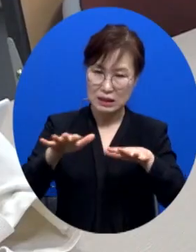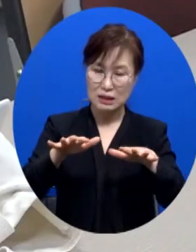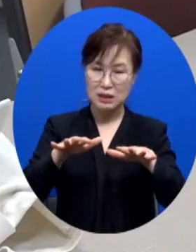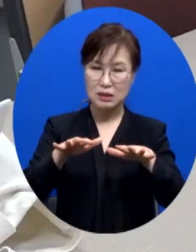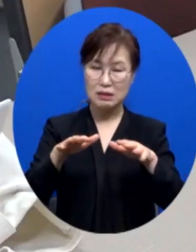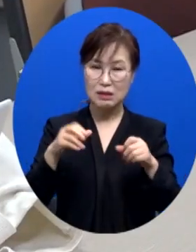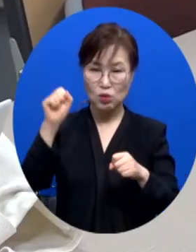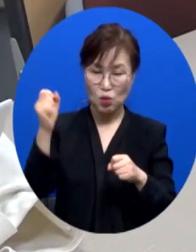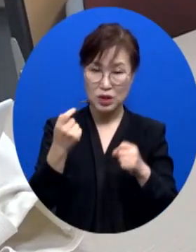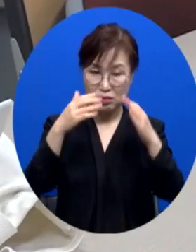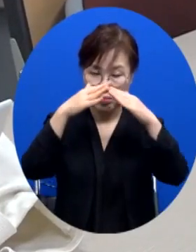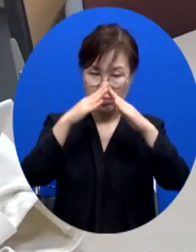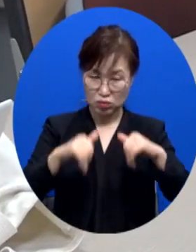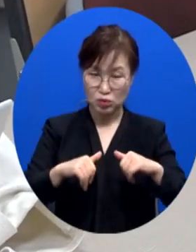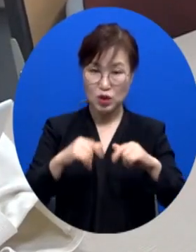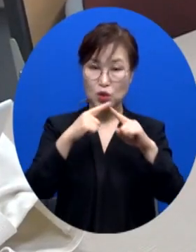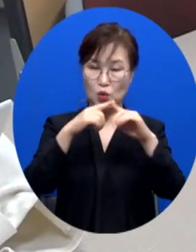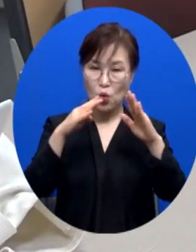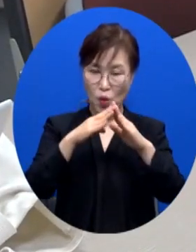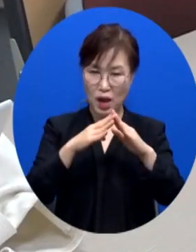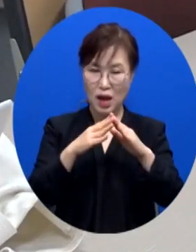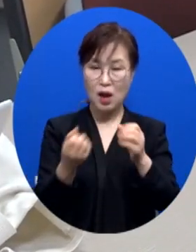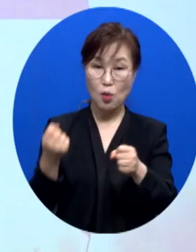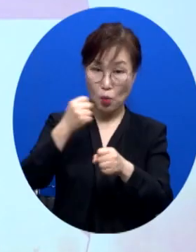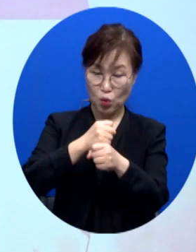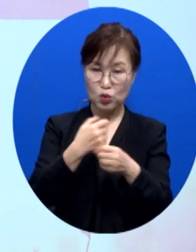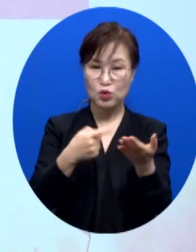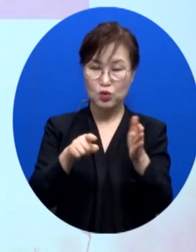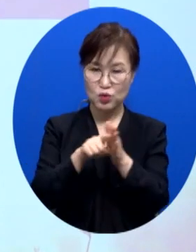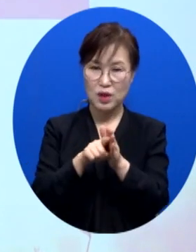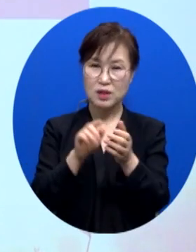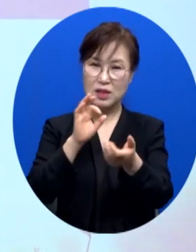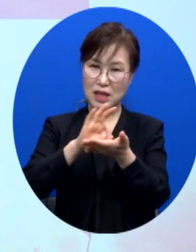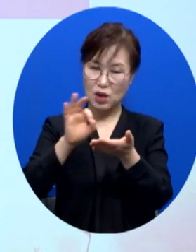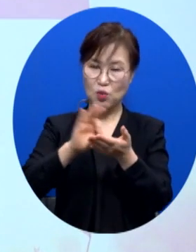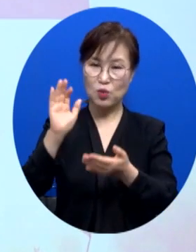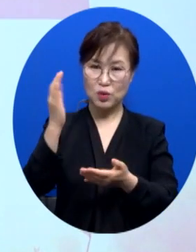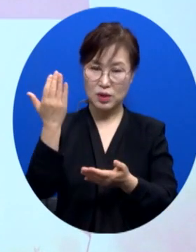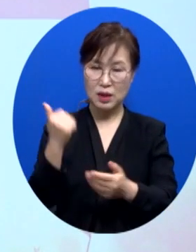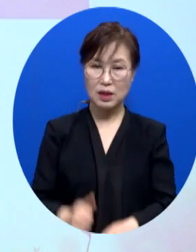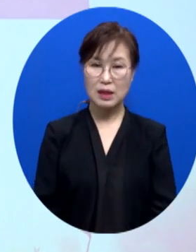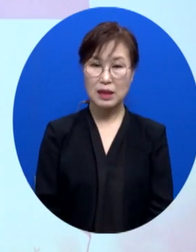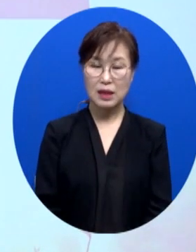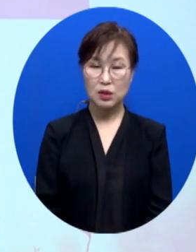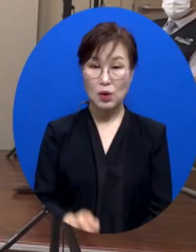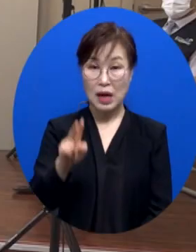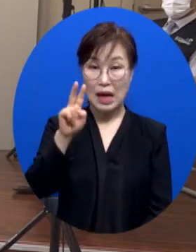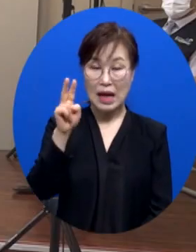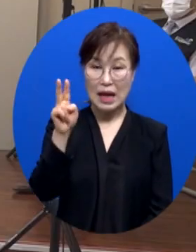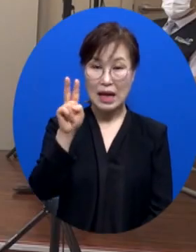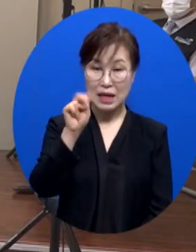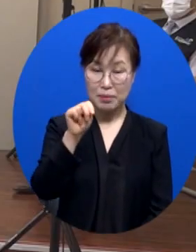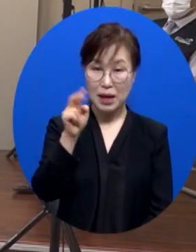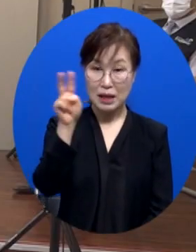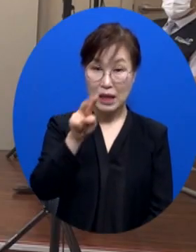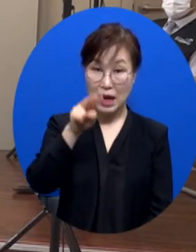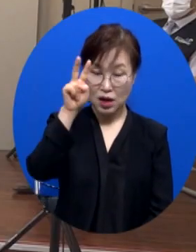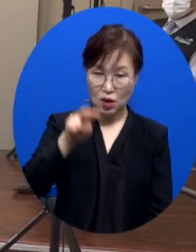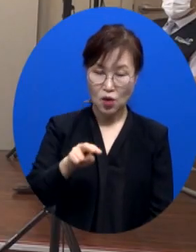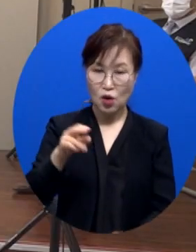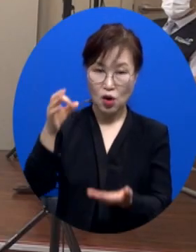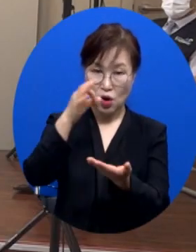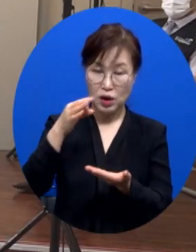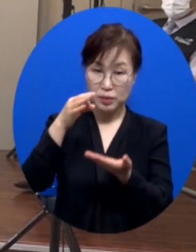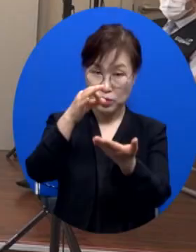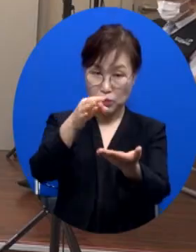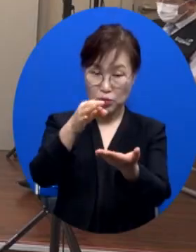가옥 복구에 사용할 예정입니다. 한교봉과 KWMA는 2만 달러의 1차 긴급 구호 성금 전달